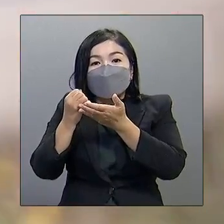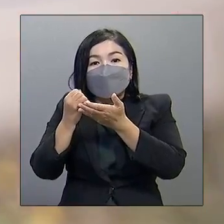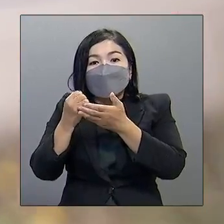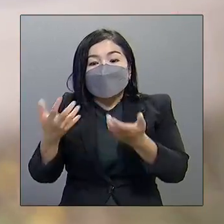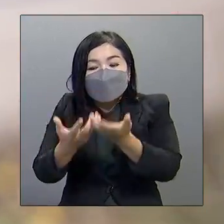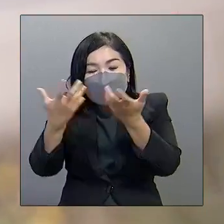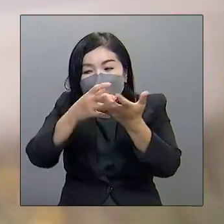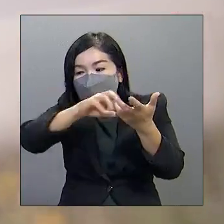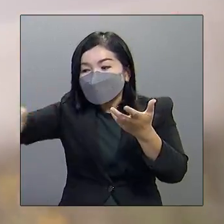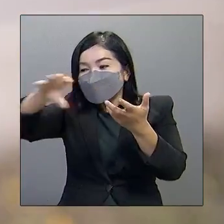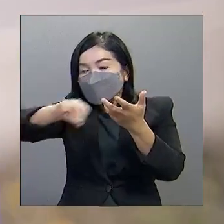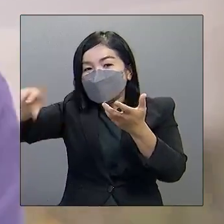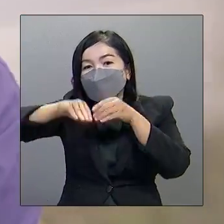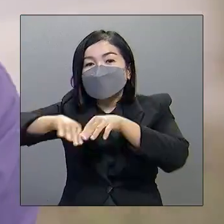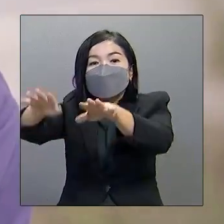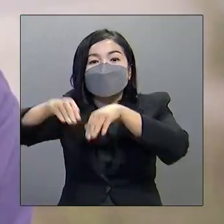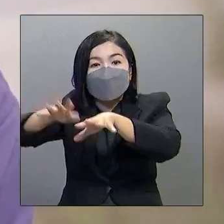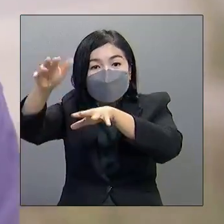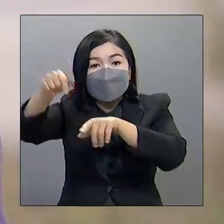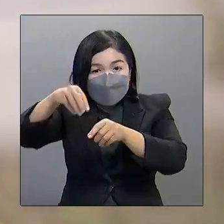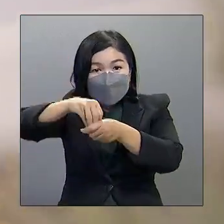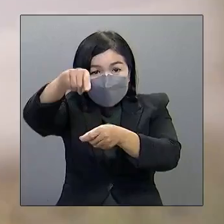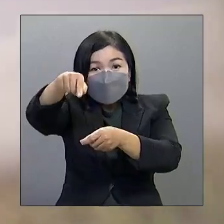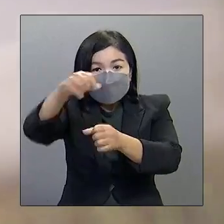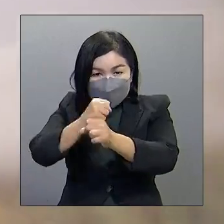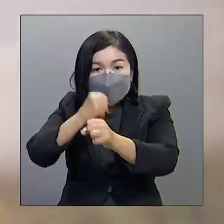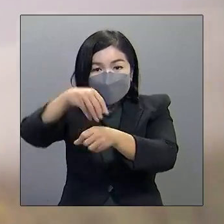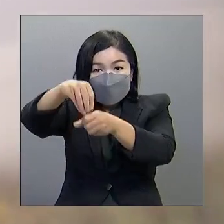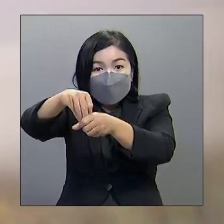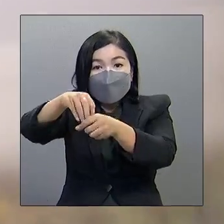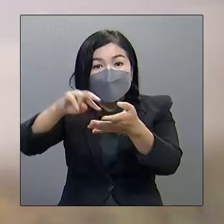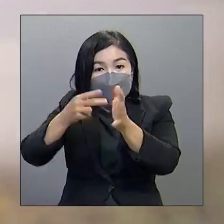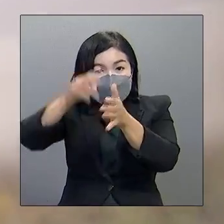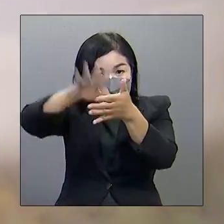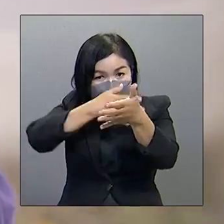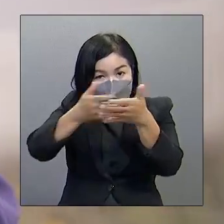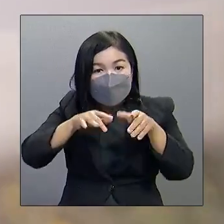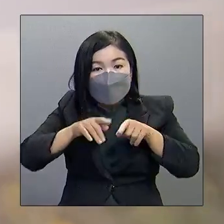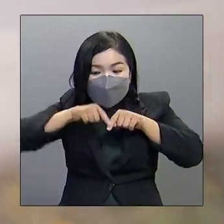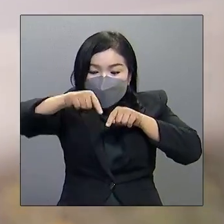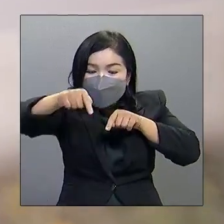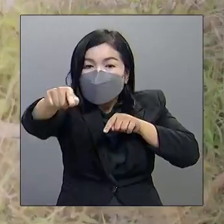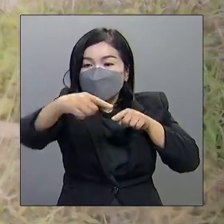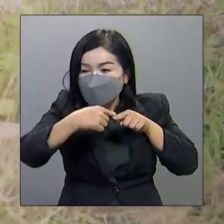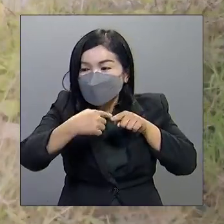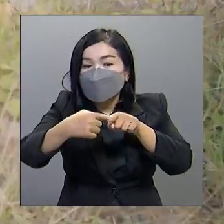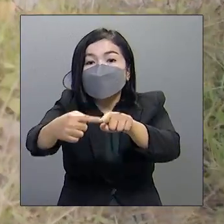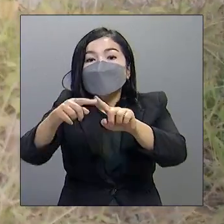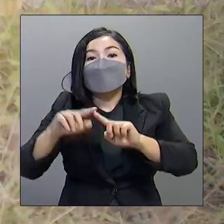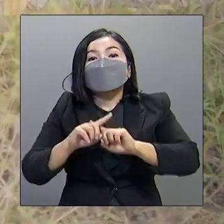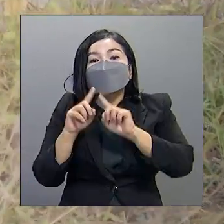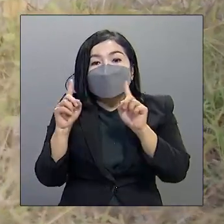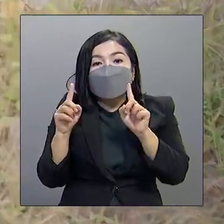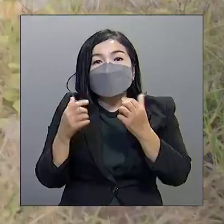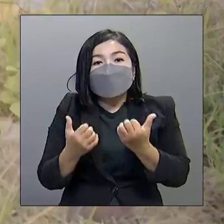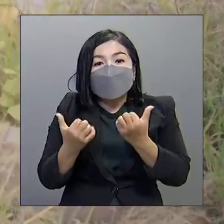บชวาหรือสวาอะไรเนี่ยอยู่ตรงเนี้ยเขาอยู่ข้างหน้าเราเนี่ยไม่ไกลนี่เองแสดงว่าตามแผนเขาเนี่ยเขาจะทำไล่ลงมาเรื่อยๆไล่ลงมาเรื่อยๆแต่บางทีตอนนี้